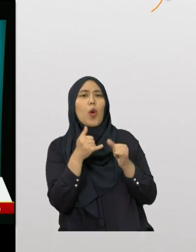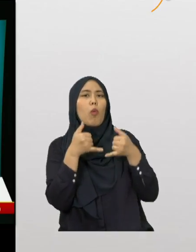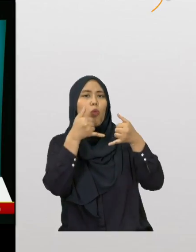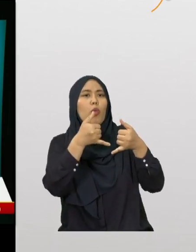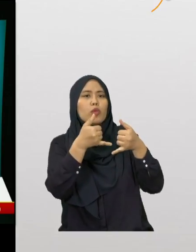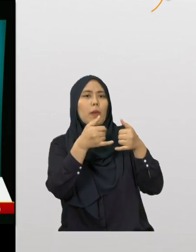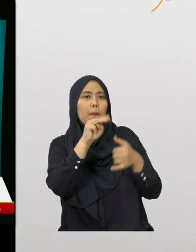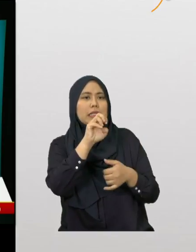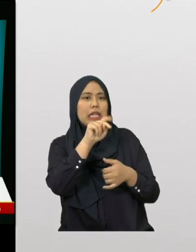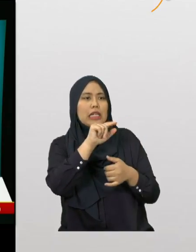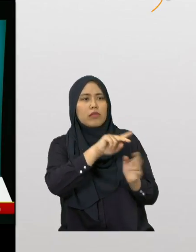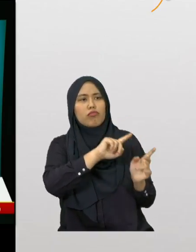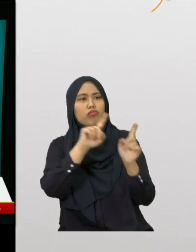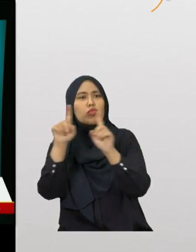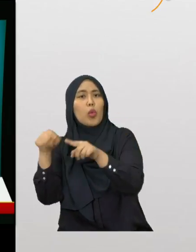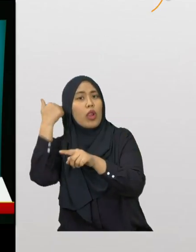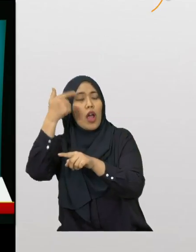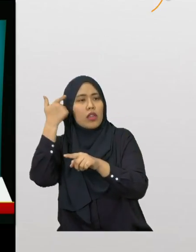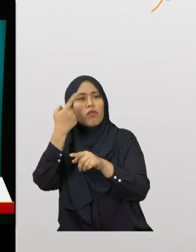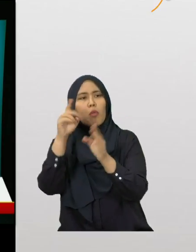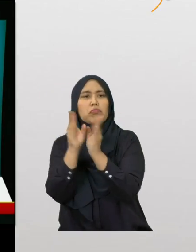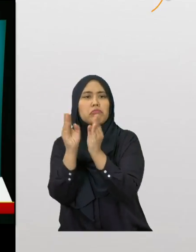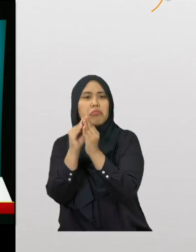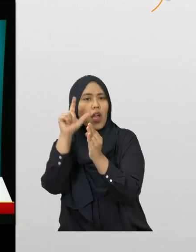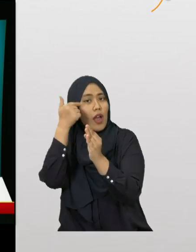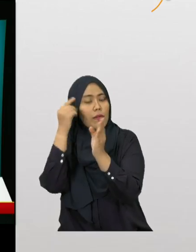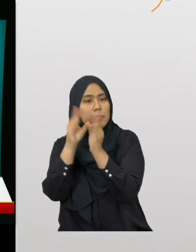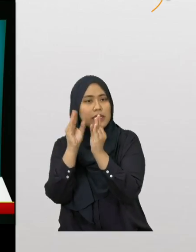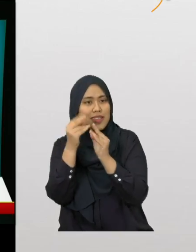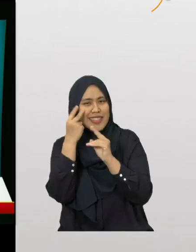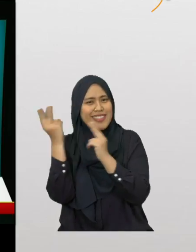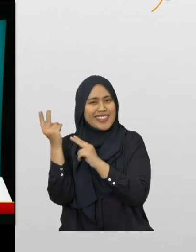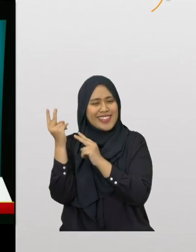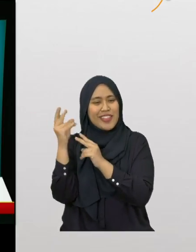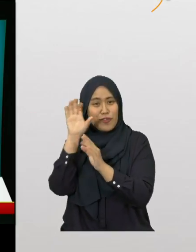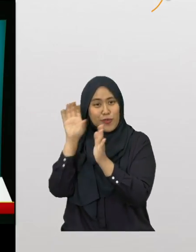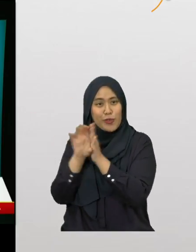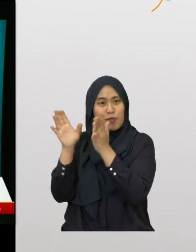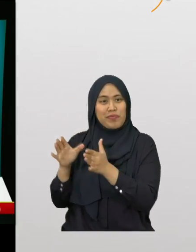London. Ini dia Rushdi yang sedang mengambil wifi kami.